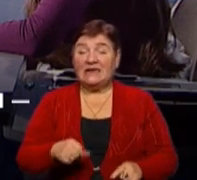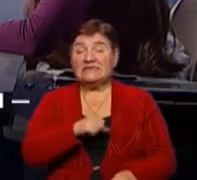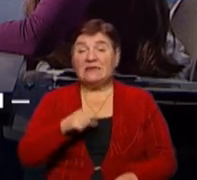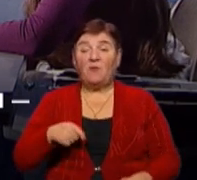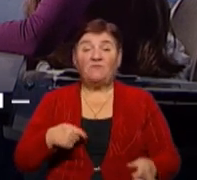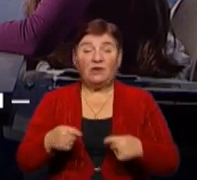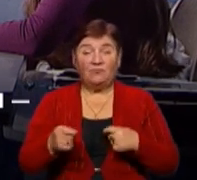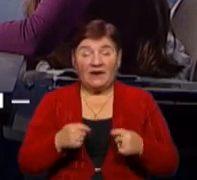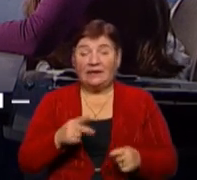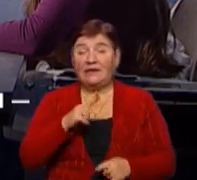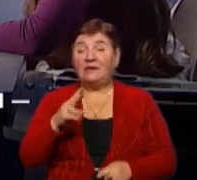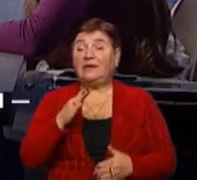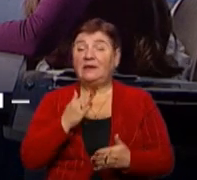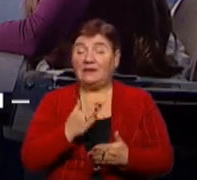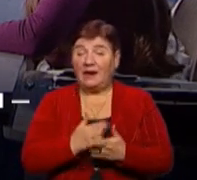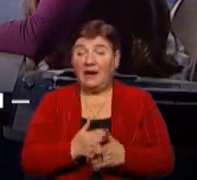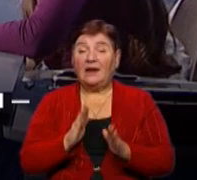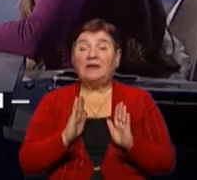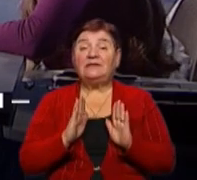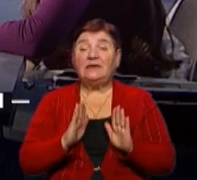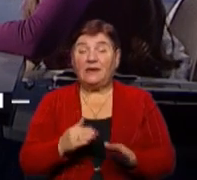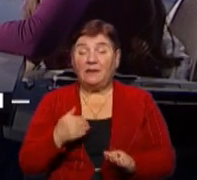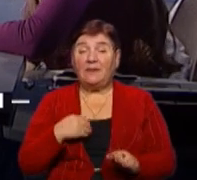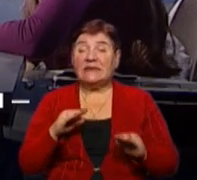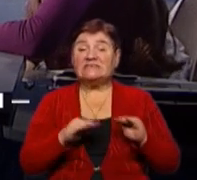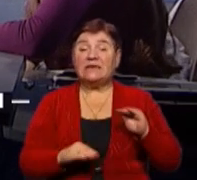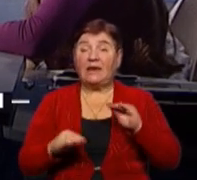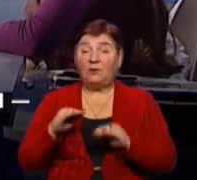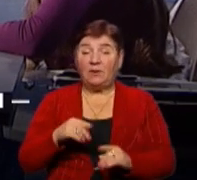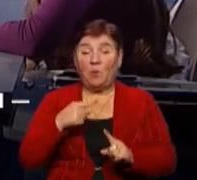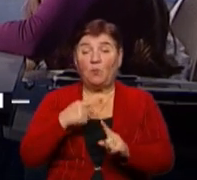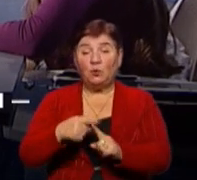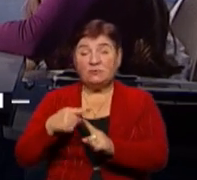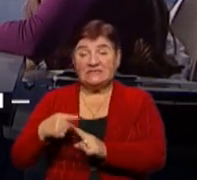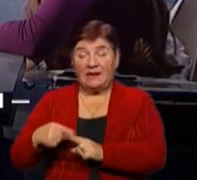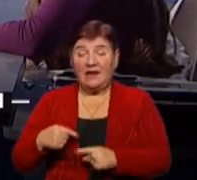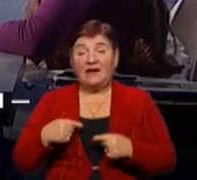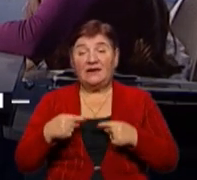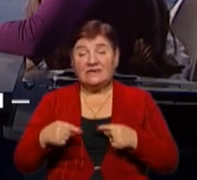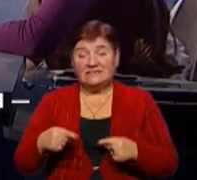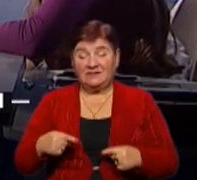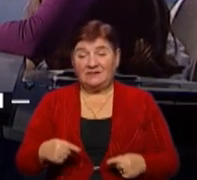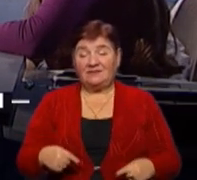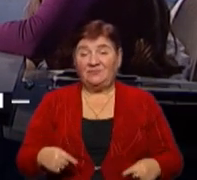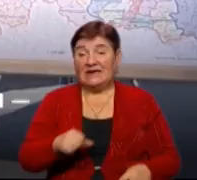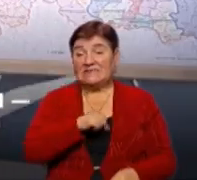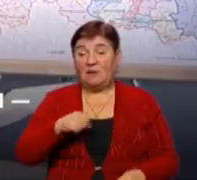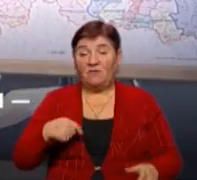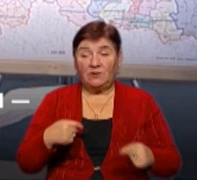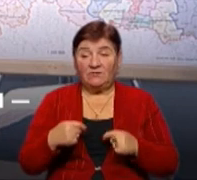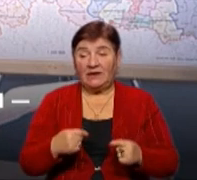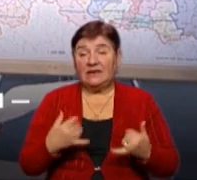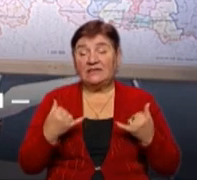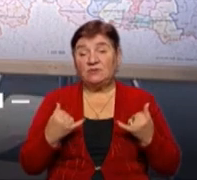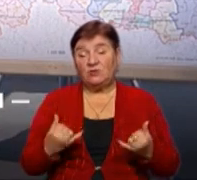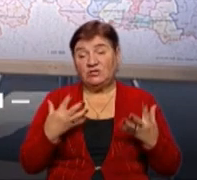місцевого самоврядування, які є, а вони ми тільки складуємо плюси різних асоціацій органів місцевого самоврядування. Тому що їх